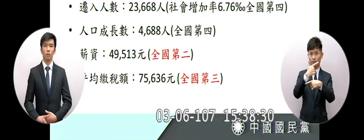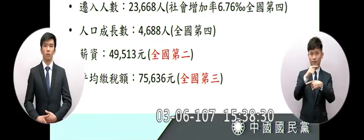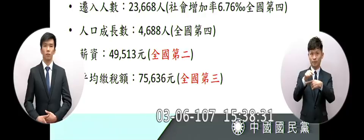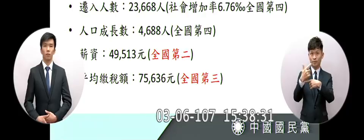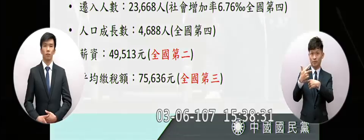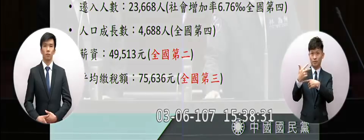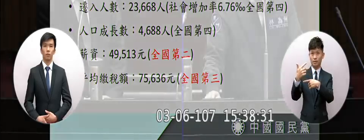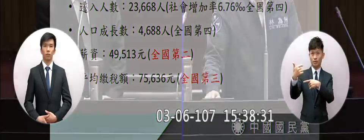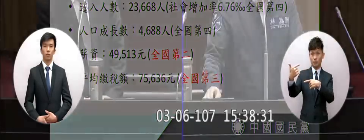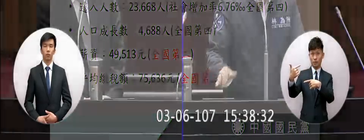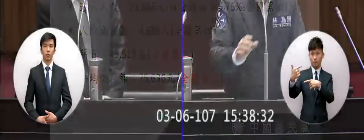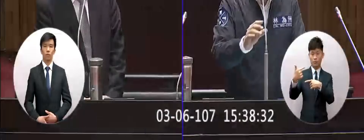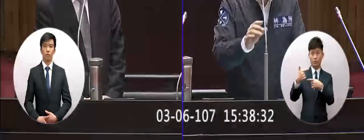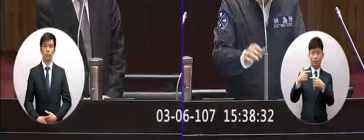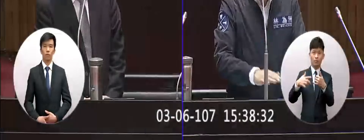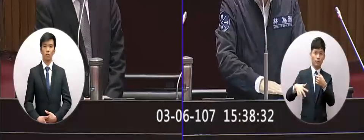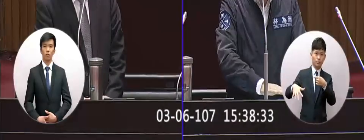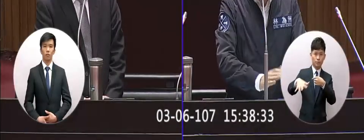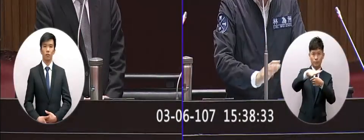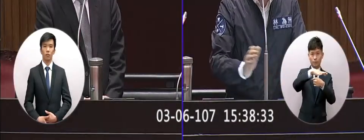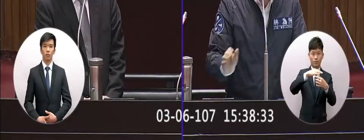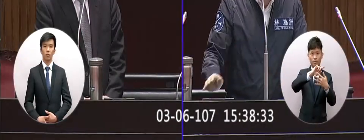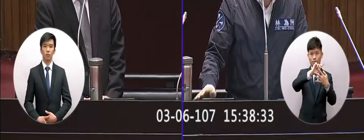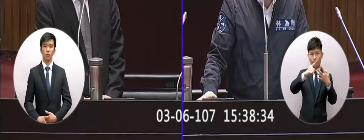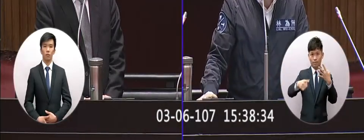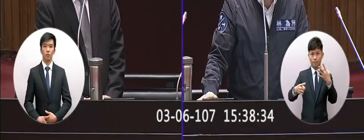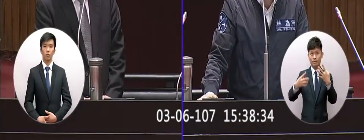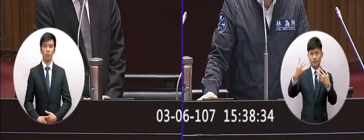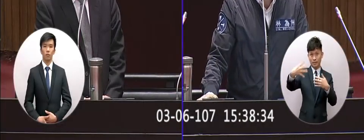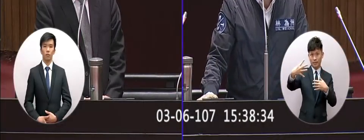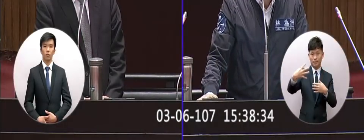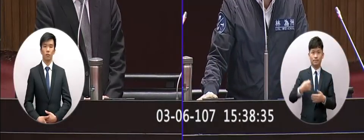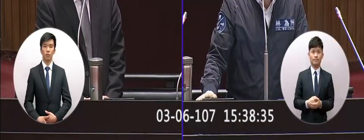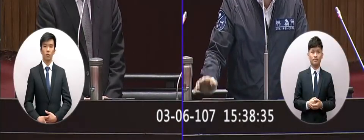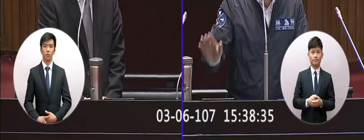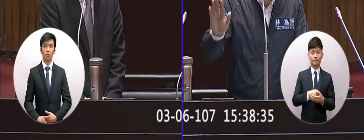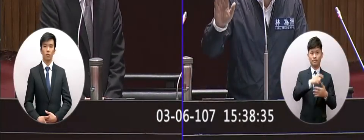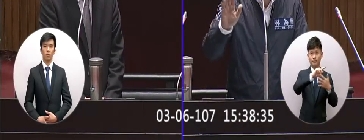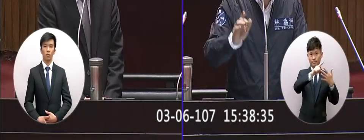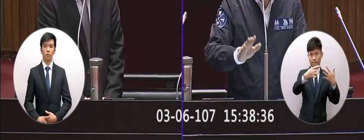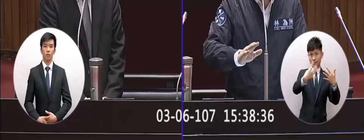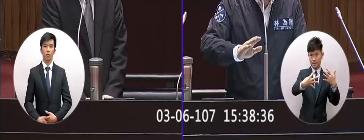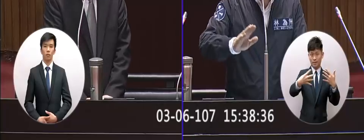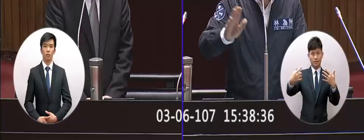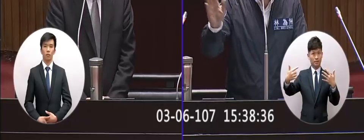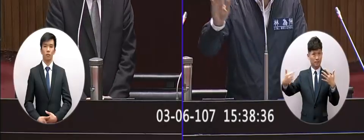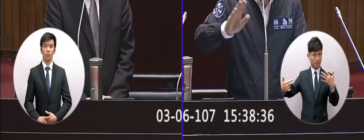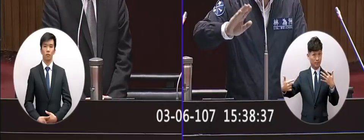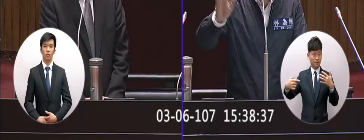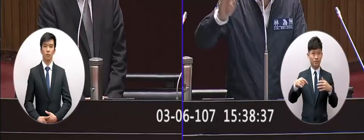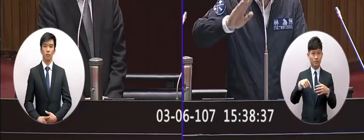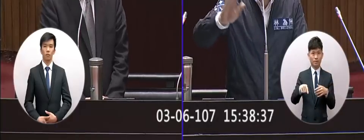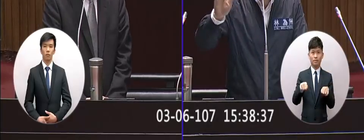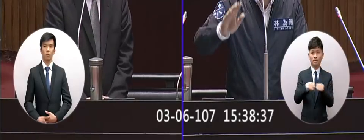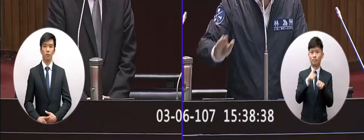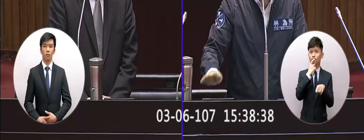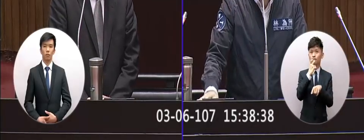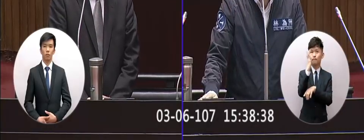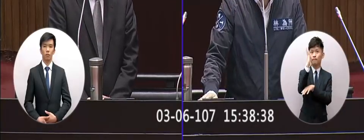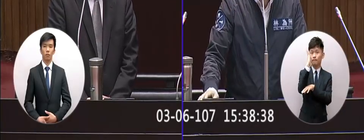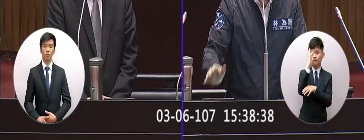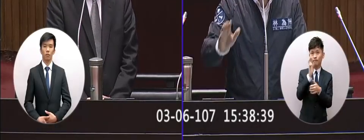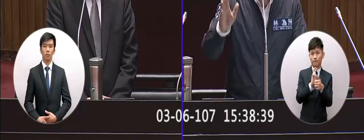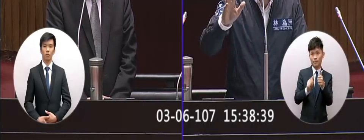6.76%，全国占第四。你知道吗？这个第四、第六，如果跟这个是连直辖市一起比